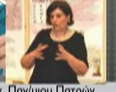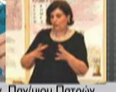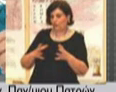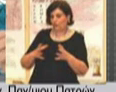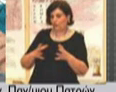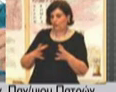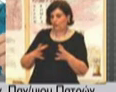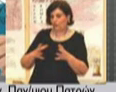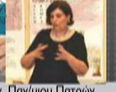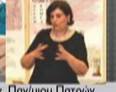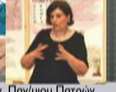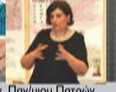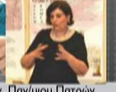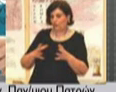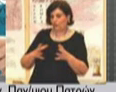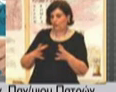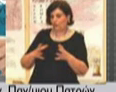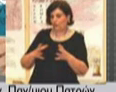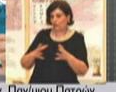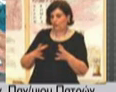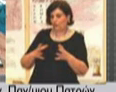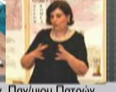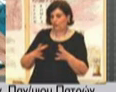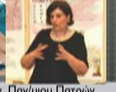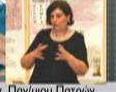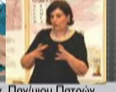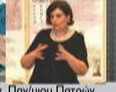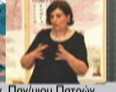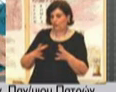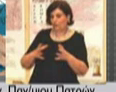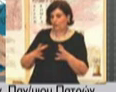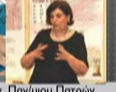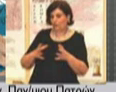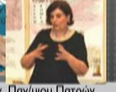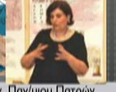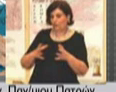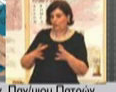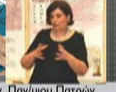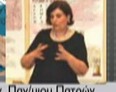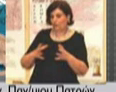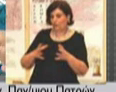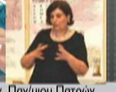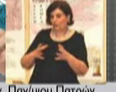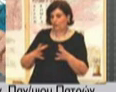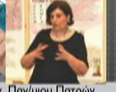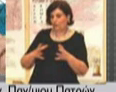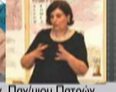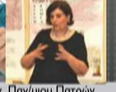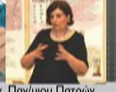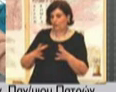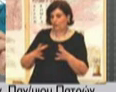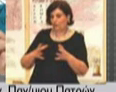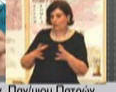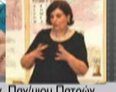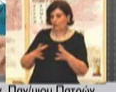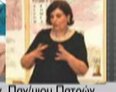μουσεία ολοκλήρωσαν ήδη. Το δικό σας συνεχίζει και βέβαια... Συνεχίζουμε και έχουμε και άλλη μια εκδήλωση αργότερα. Α, μάλιστα, πολύ